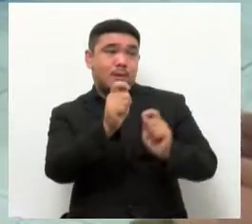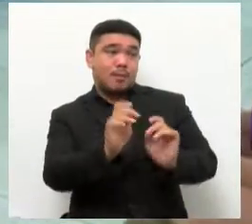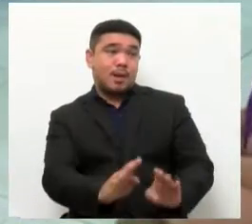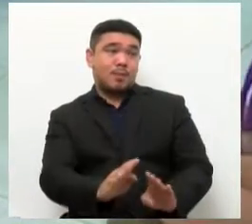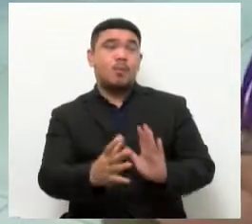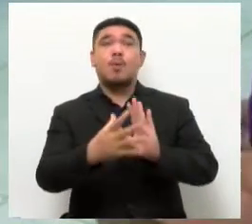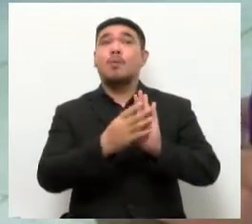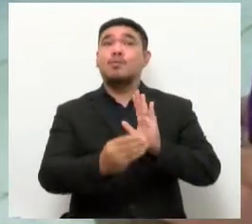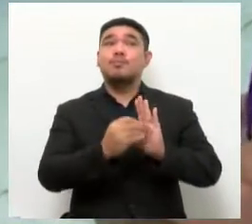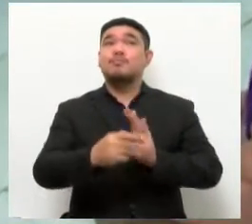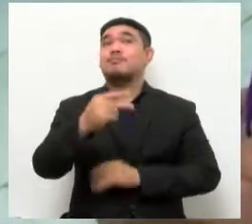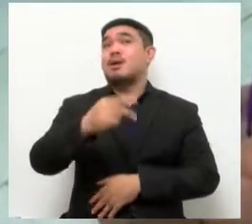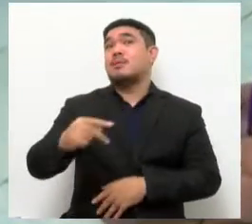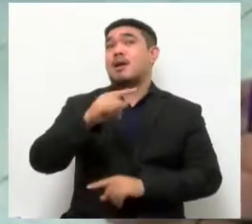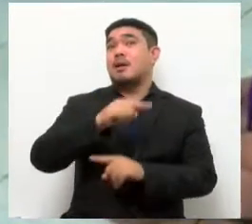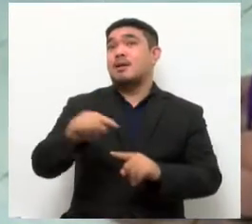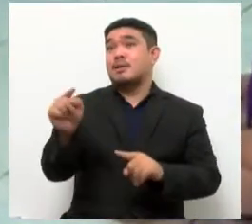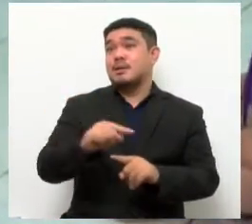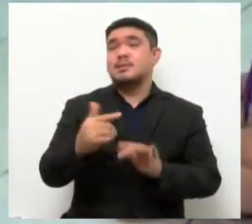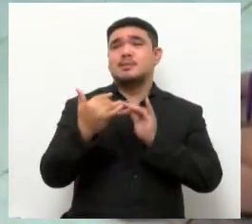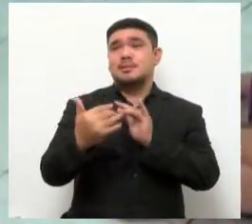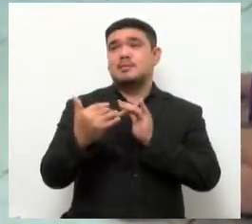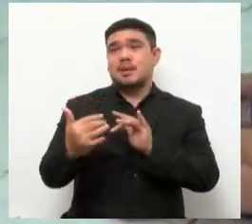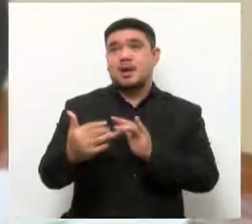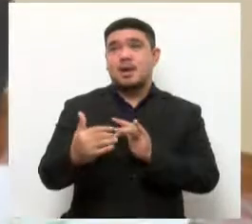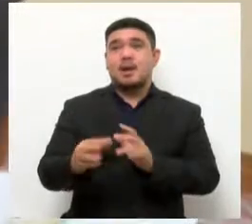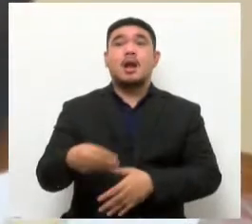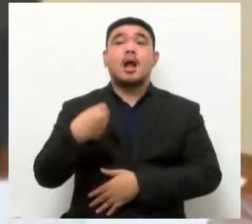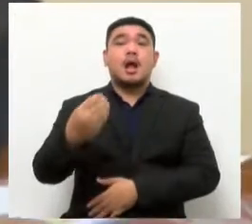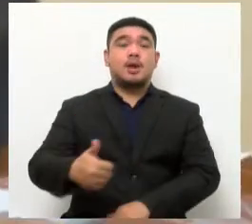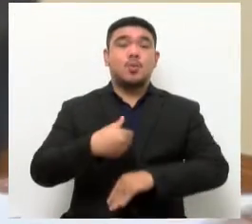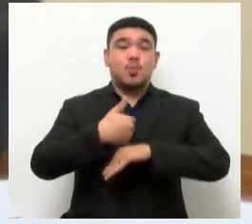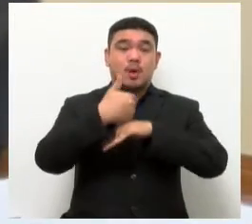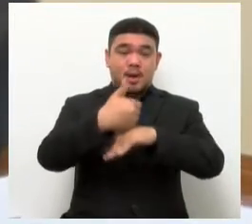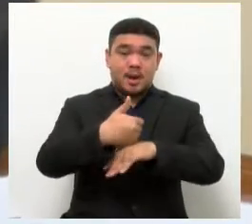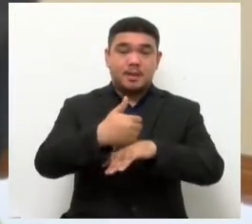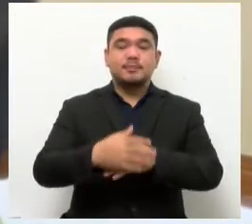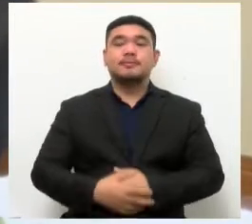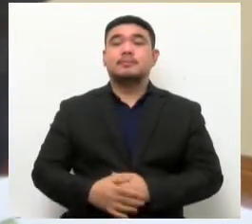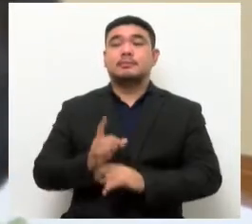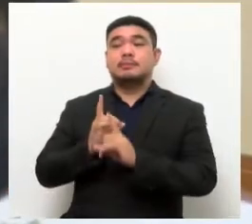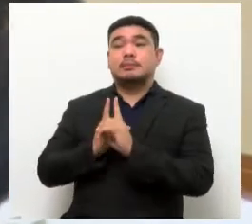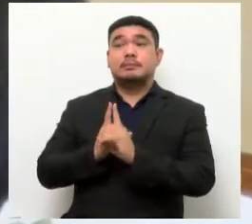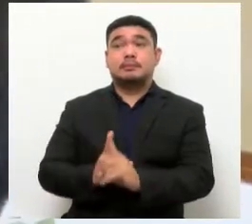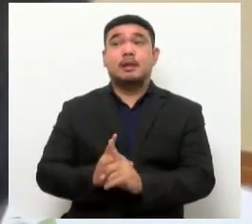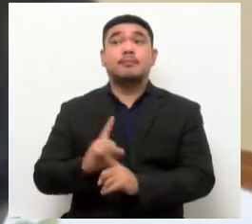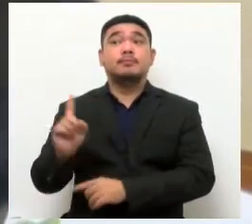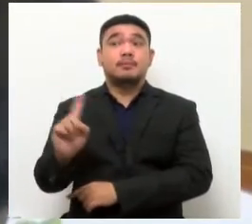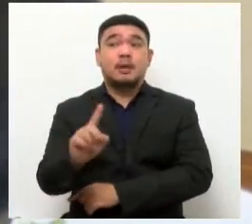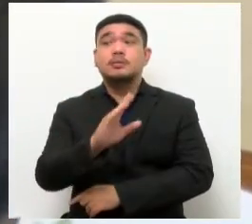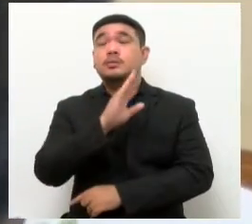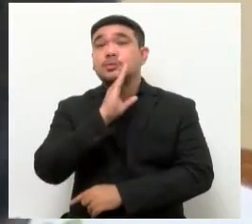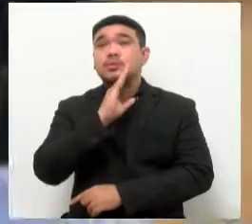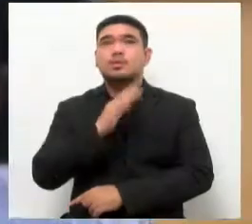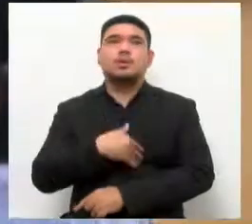การการใช้ภาษาอังกฤษเพื่อการสื่อสารสำหรับผู้บริหารสถานศึกษาตามที่ได้มีการเสนอแนะเพิ่มเติม